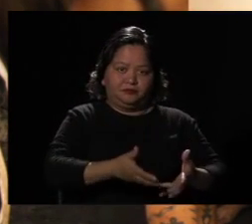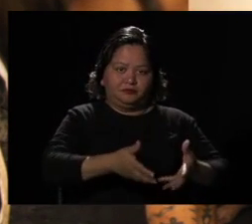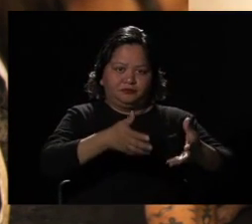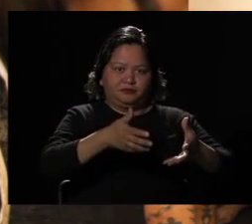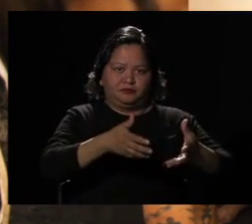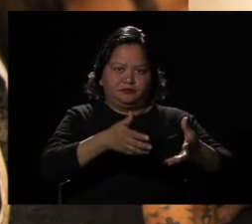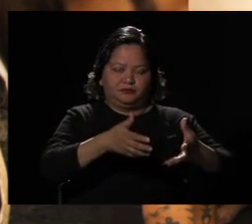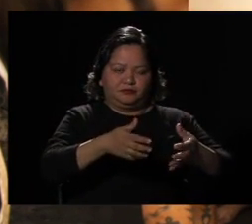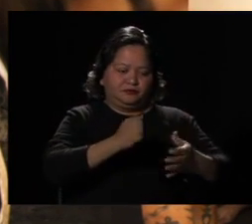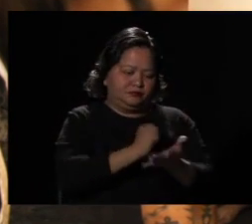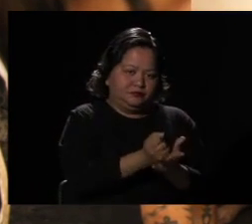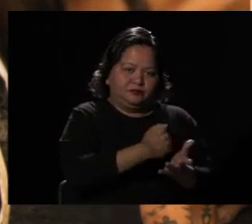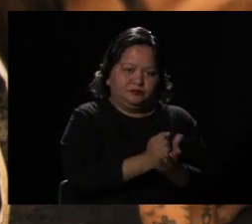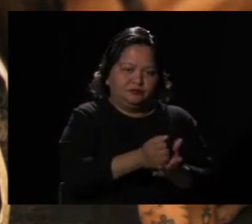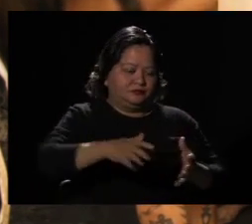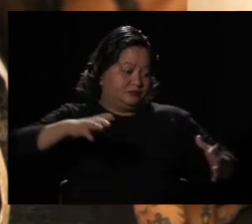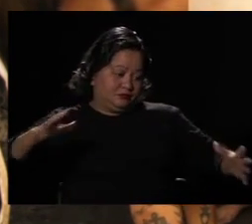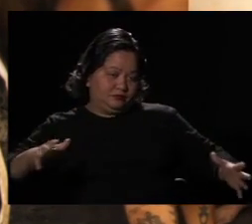lomok